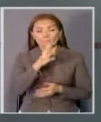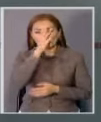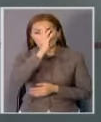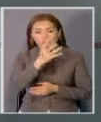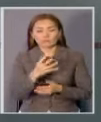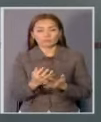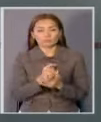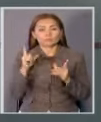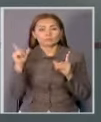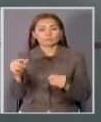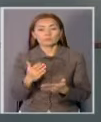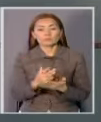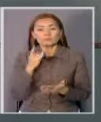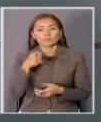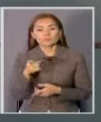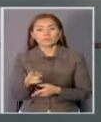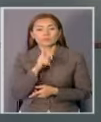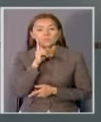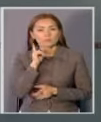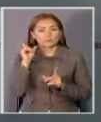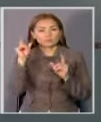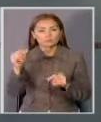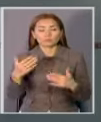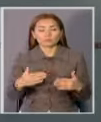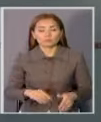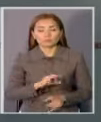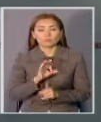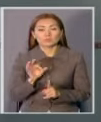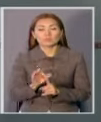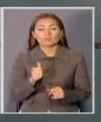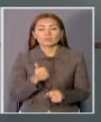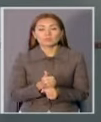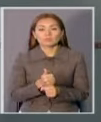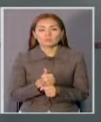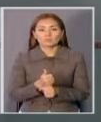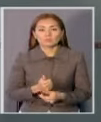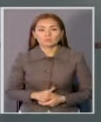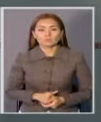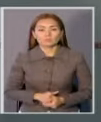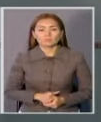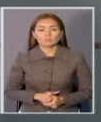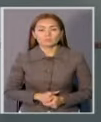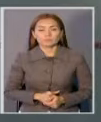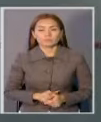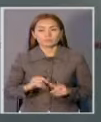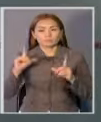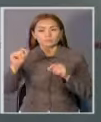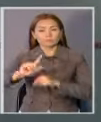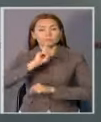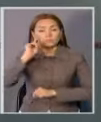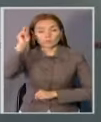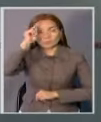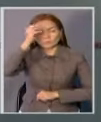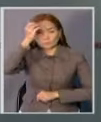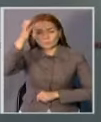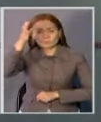года успели отправить более 1000 человек. То есть целью, главной задачей нашей программы – это отправить наших людей в